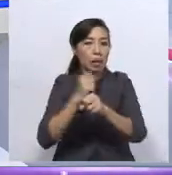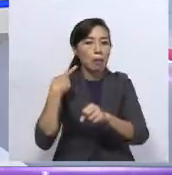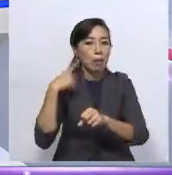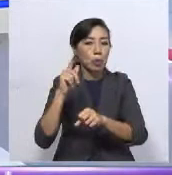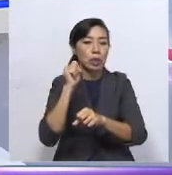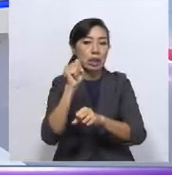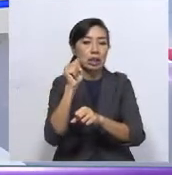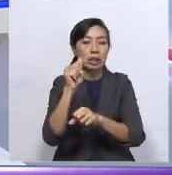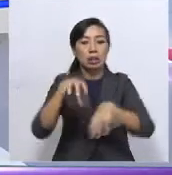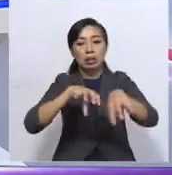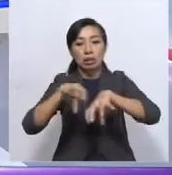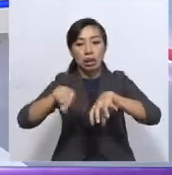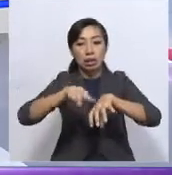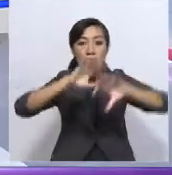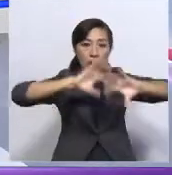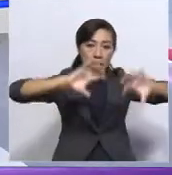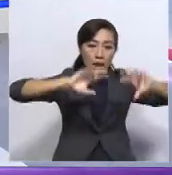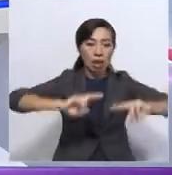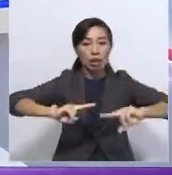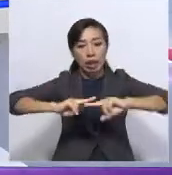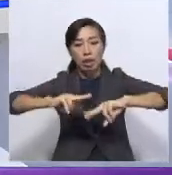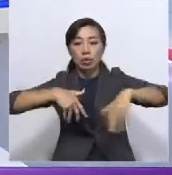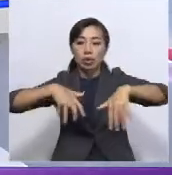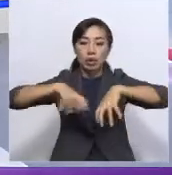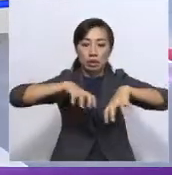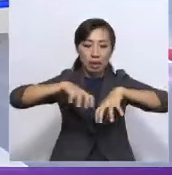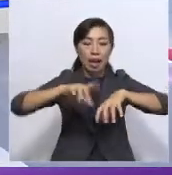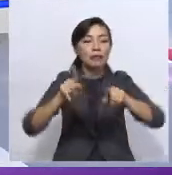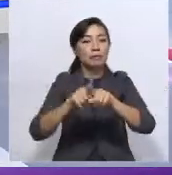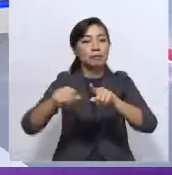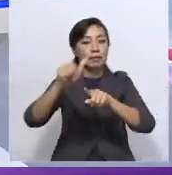นะครับ การบริหารจัดการน้ำโดยทั้งภาครัฐภาคเอกชนแล้วก็ภาคประชาชนด้วยนะคะ